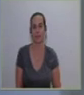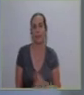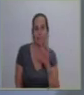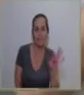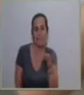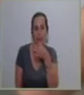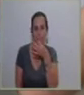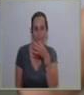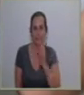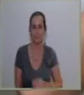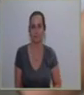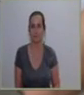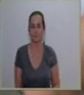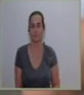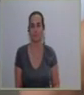תמיר.